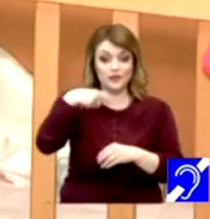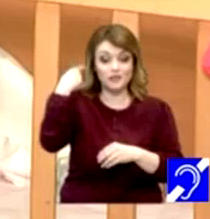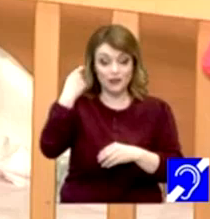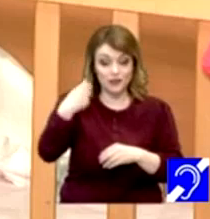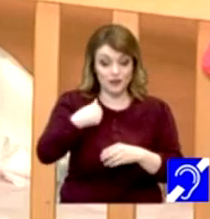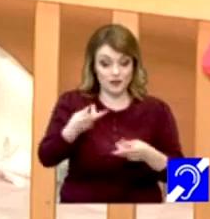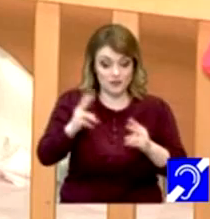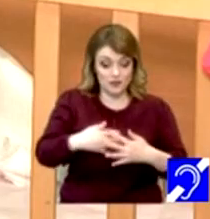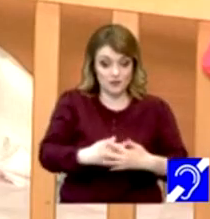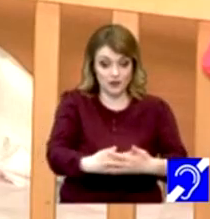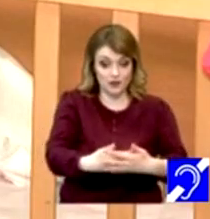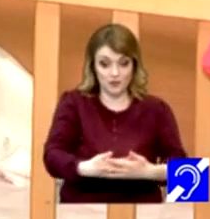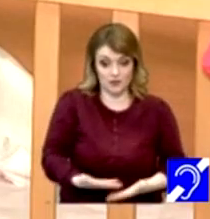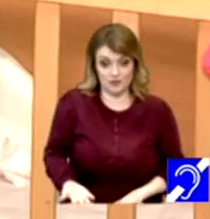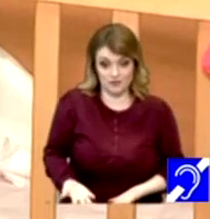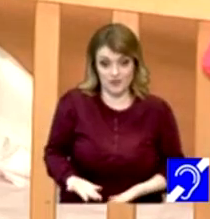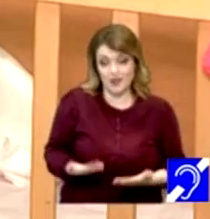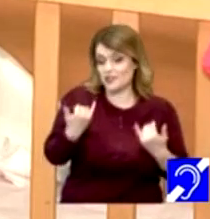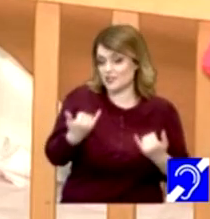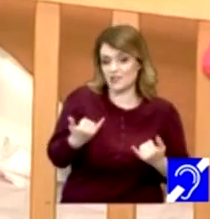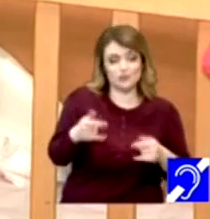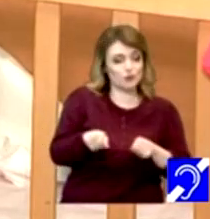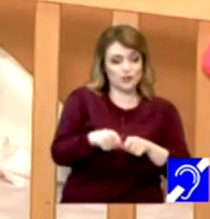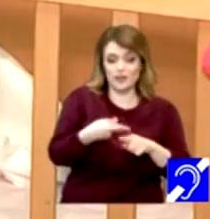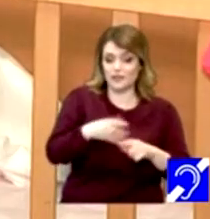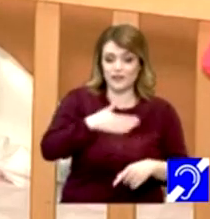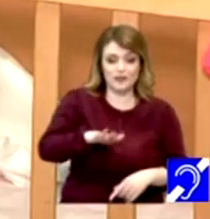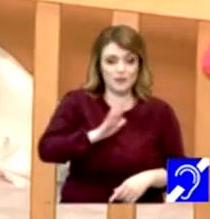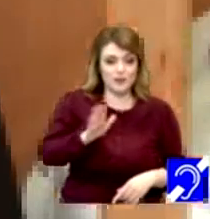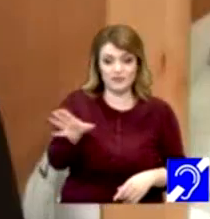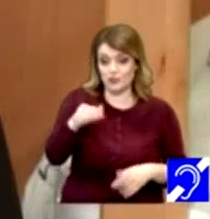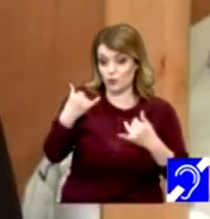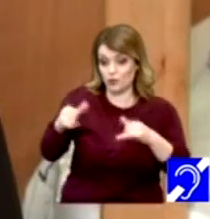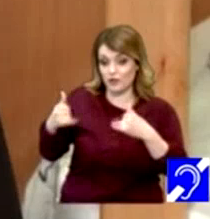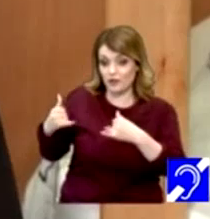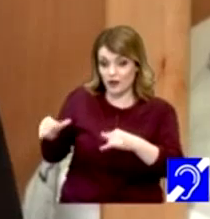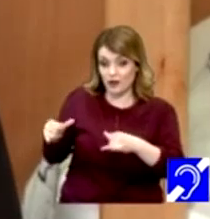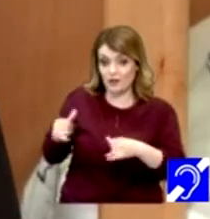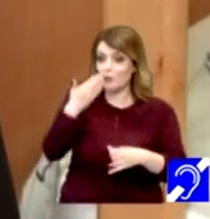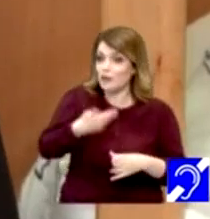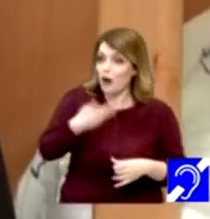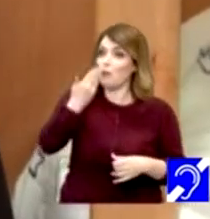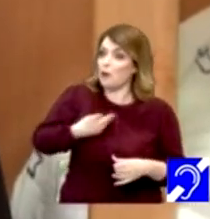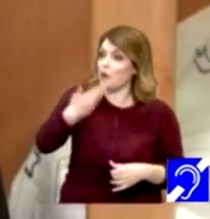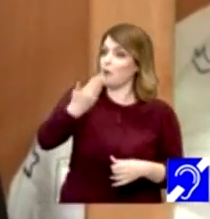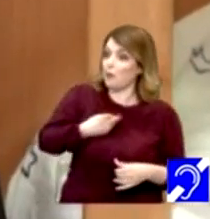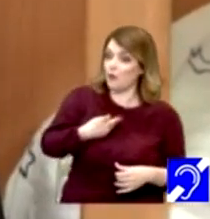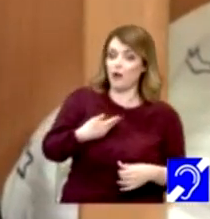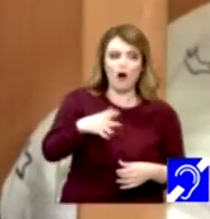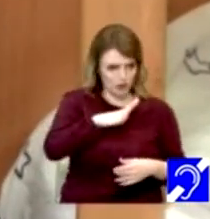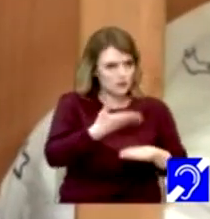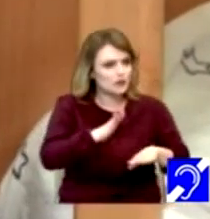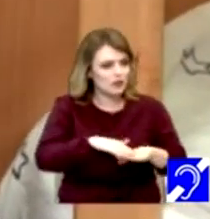acum mai e. Nu-i plăcut și tot se mire, întrebări. A fost